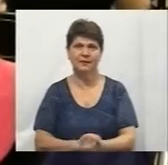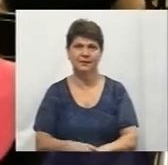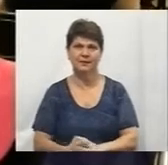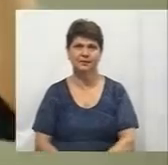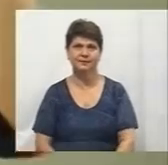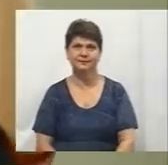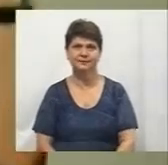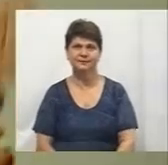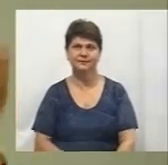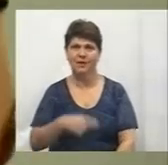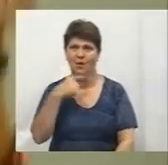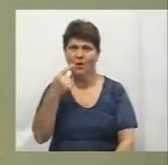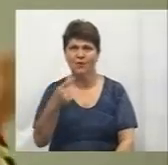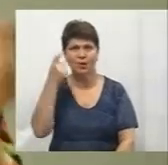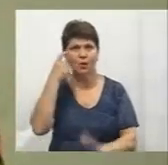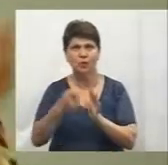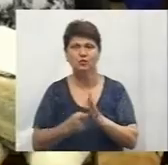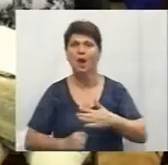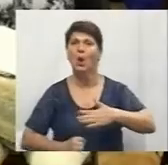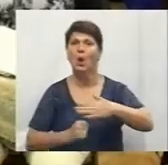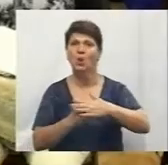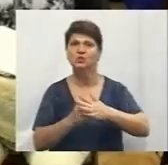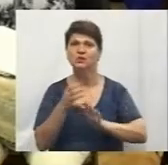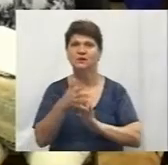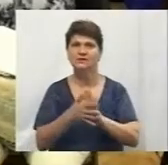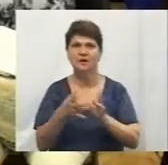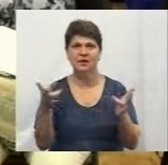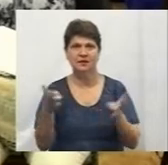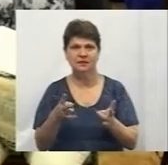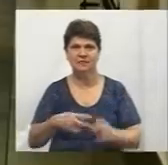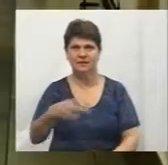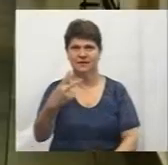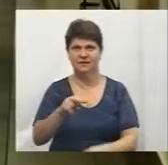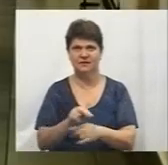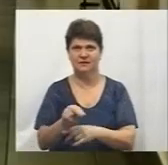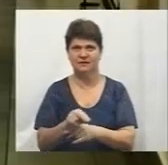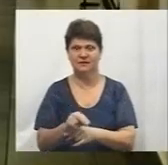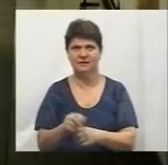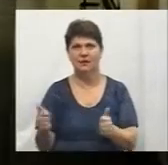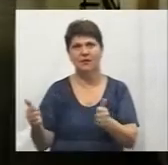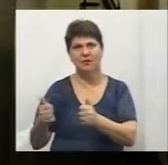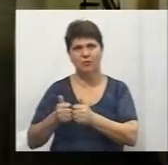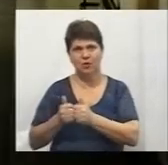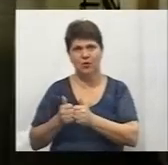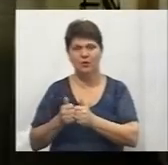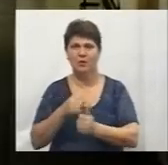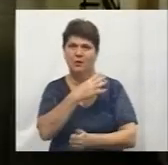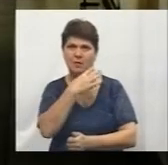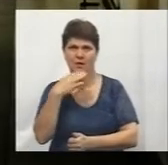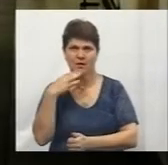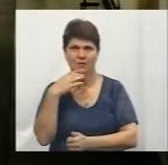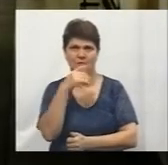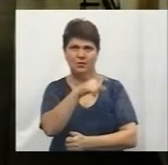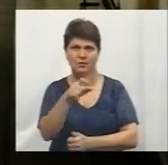Мити руки. Каже, аби пізнати основи жестової мови, необхідно 20 занять. Поруч нас дуже багато глухих людей,